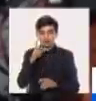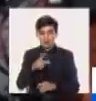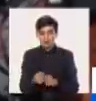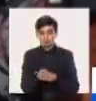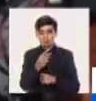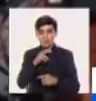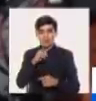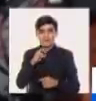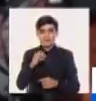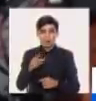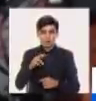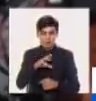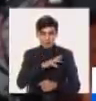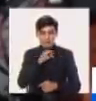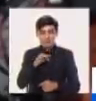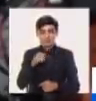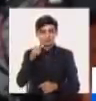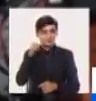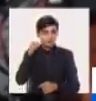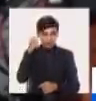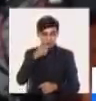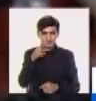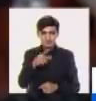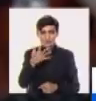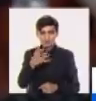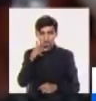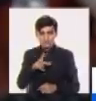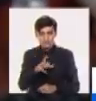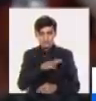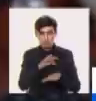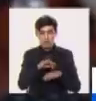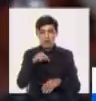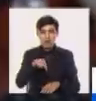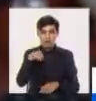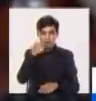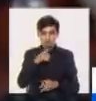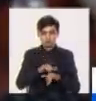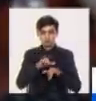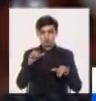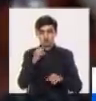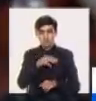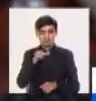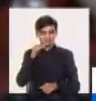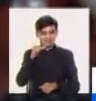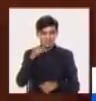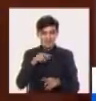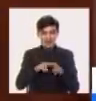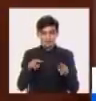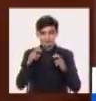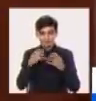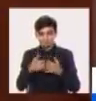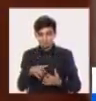Ал былтыр осы кезде 2500 адам өкпе қабынуымен ауырыпты. Яғни биыл науқастар саны өткен жылдың осы мерзімімен